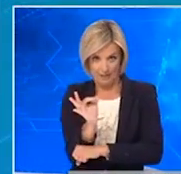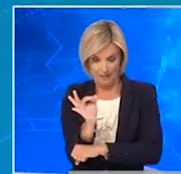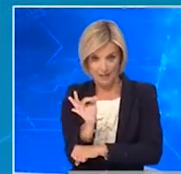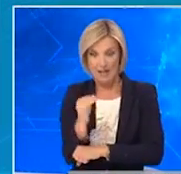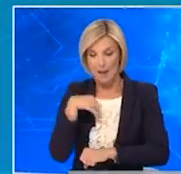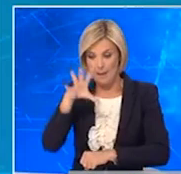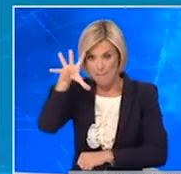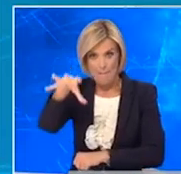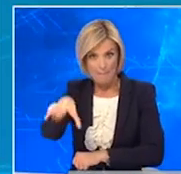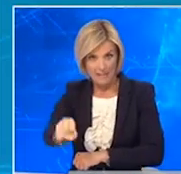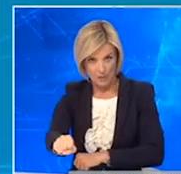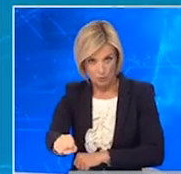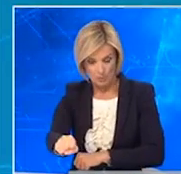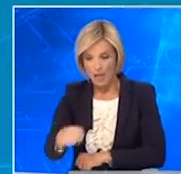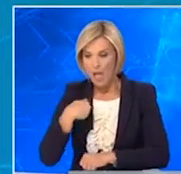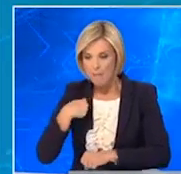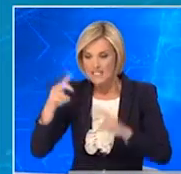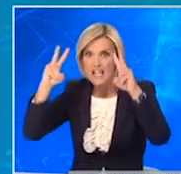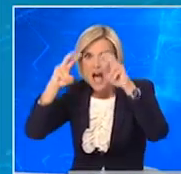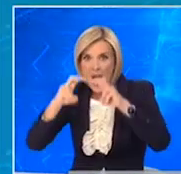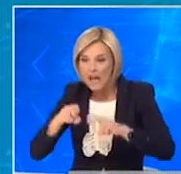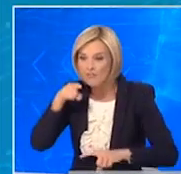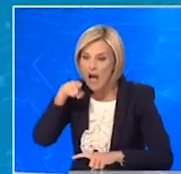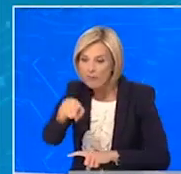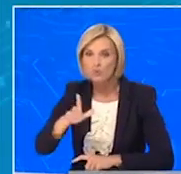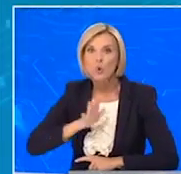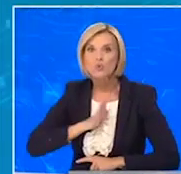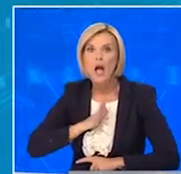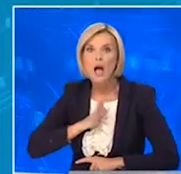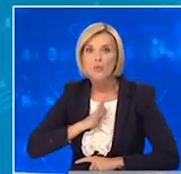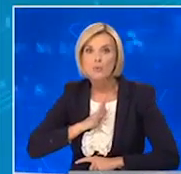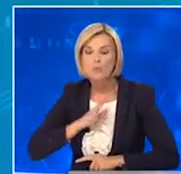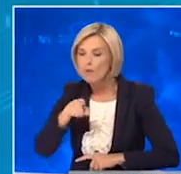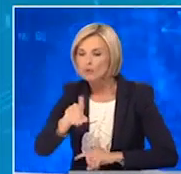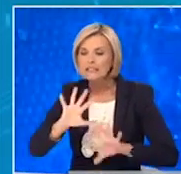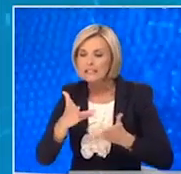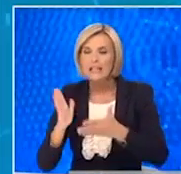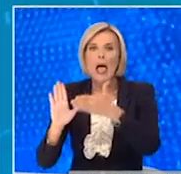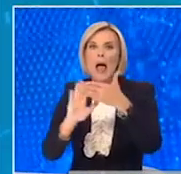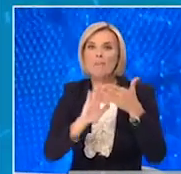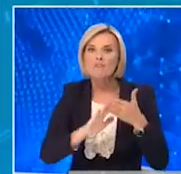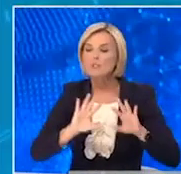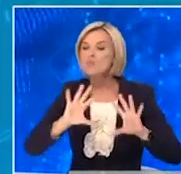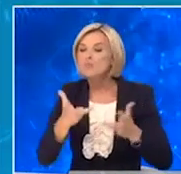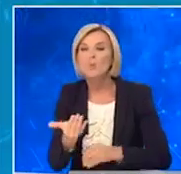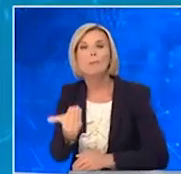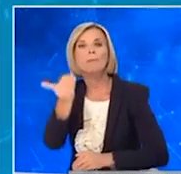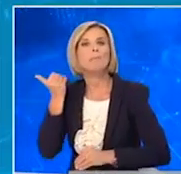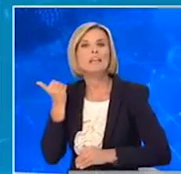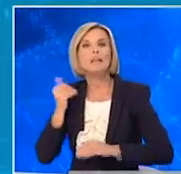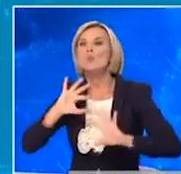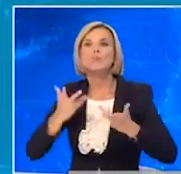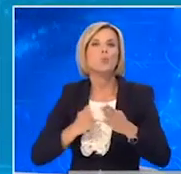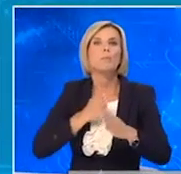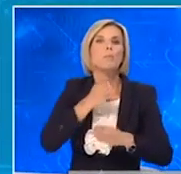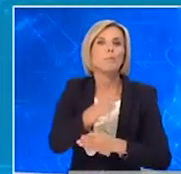από τα στελέχη της πολιτικής προστασίας του ΕΟΔΗ δεν τεκμέρεται ξεκάθαρα πού μπορεί να μεταδόθηκε ο ιός. Σε αυτές